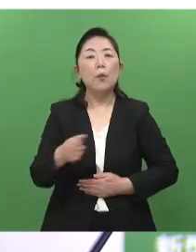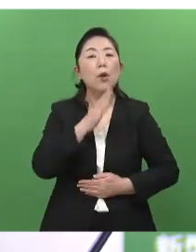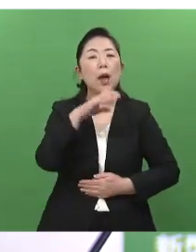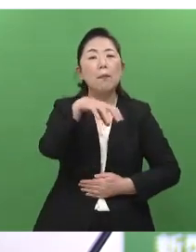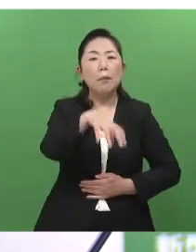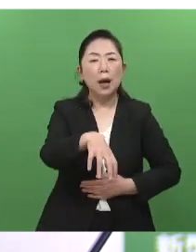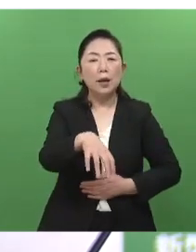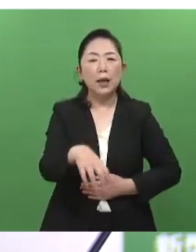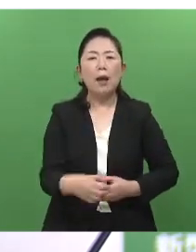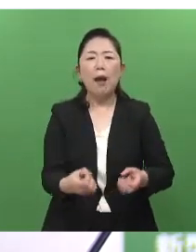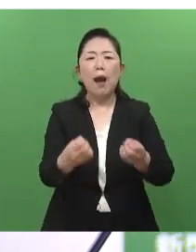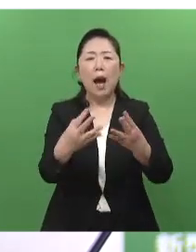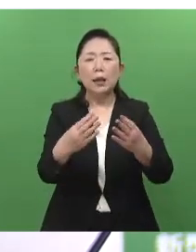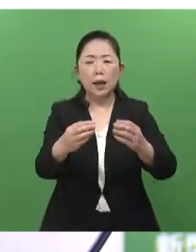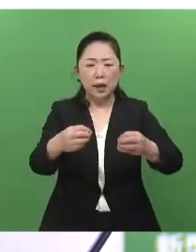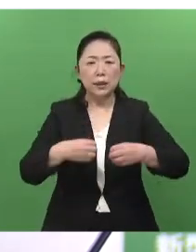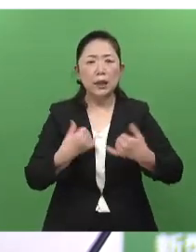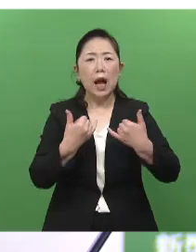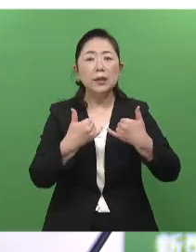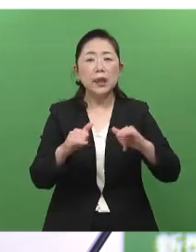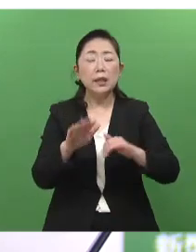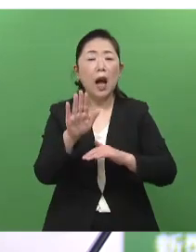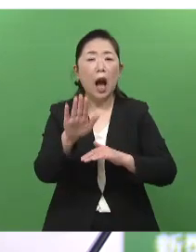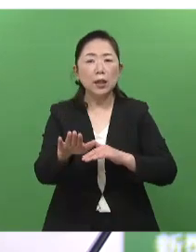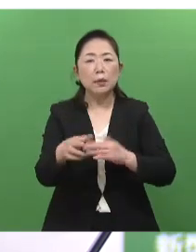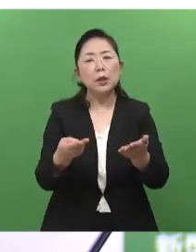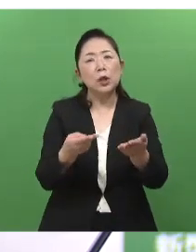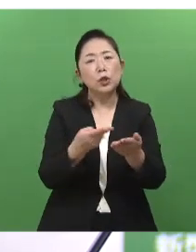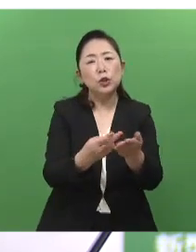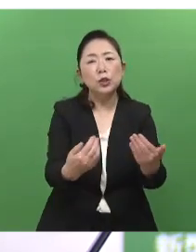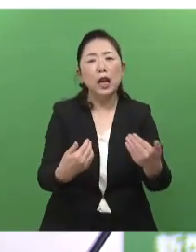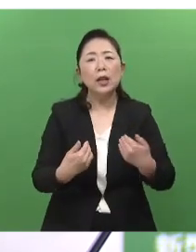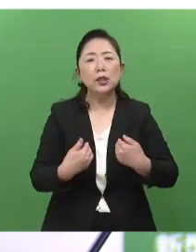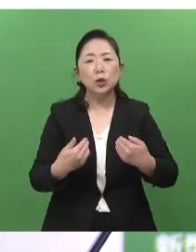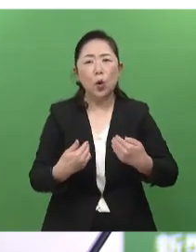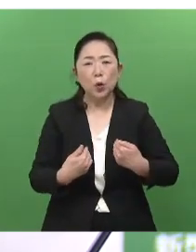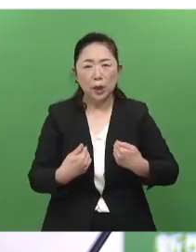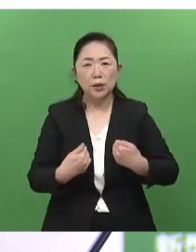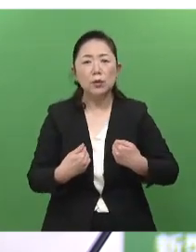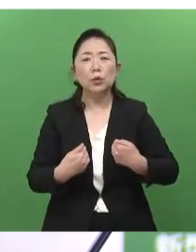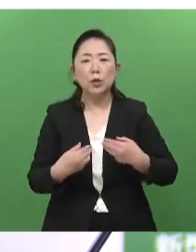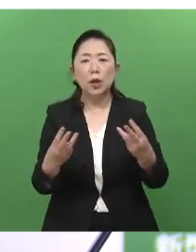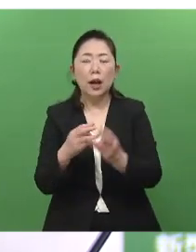い患者さん陽性者がこの桁違いに出て